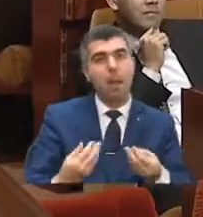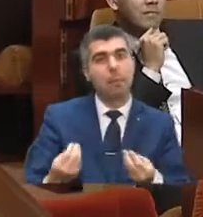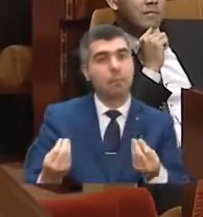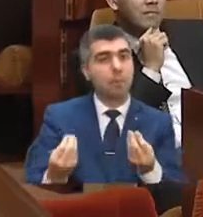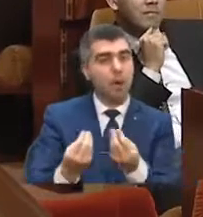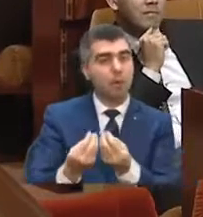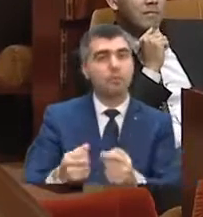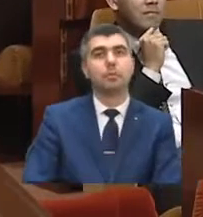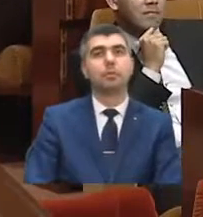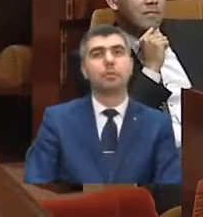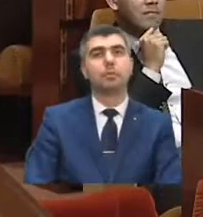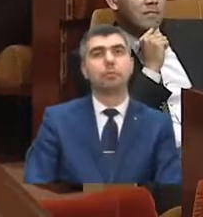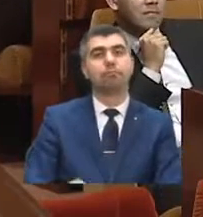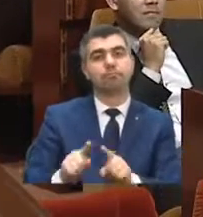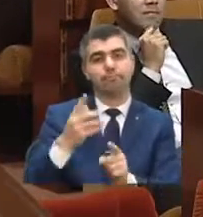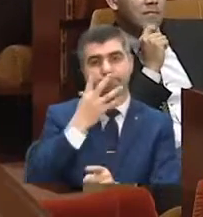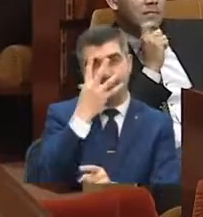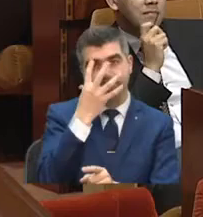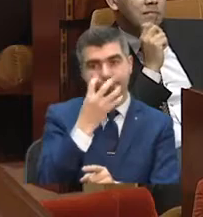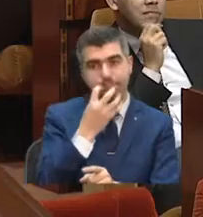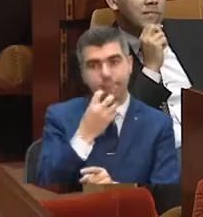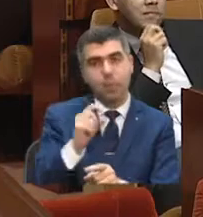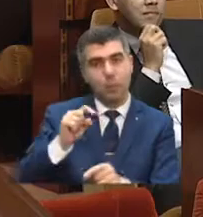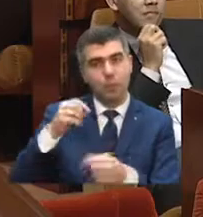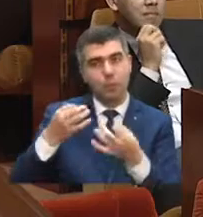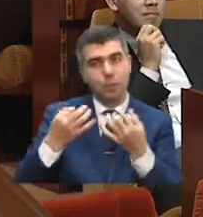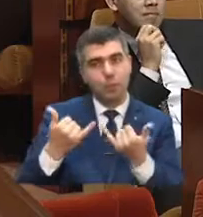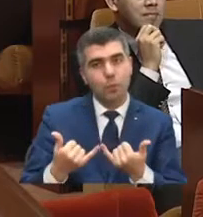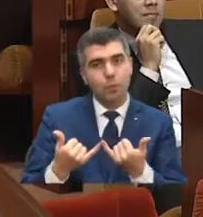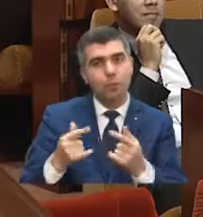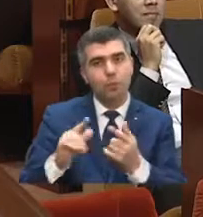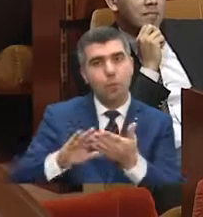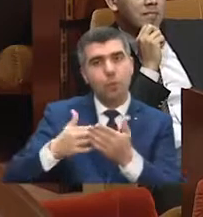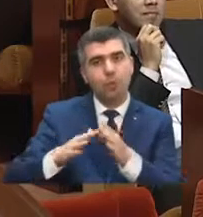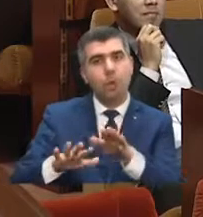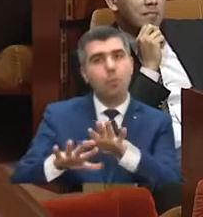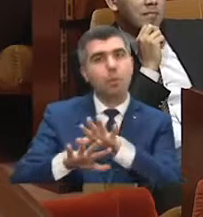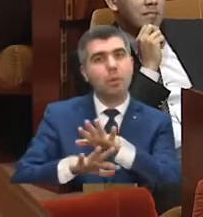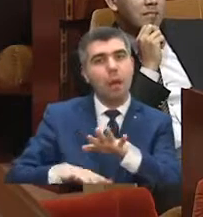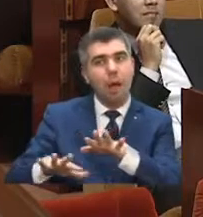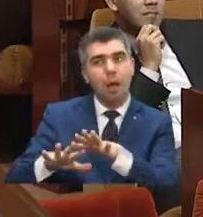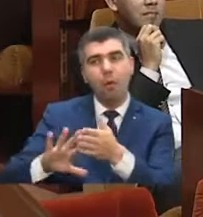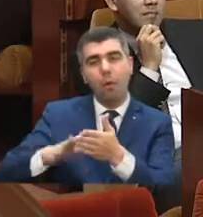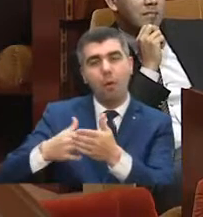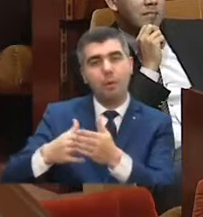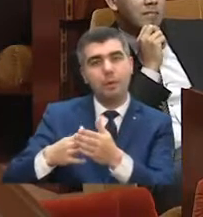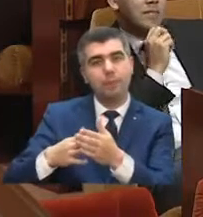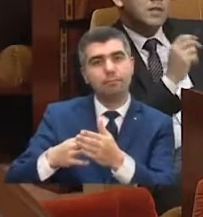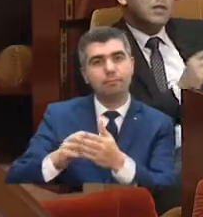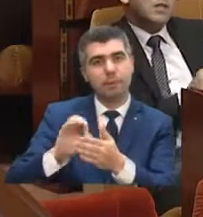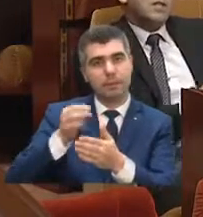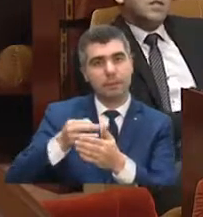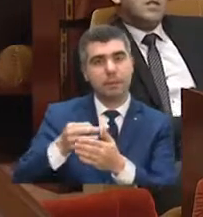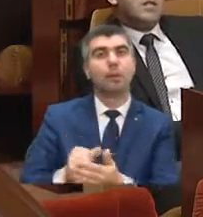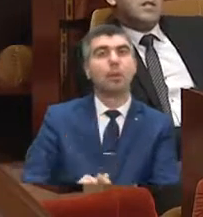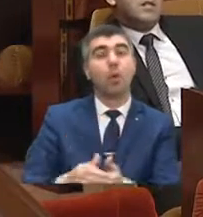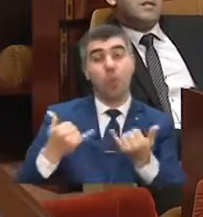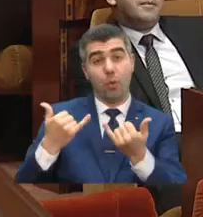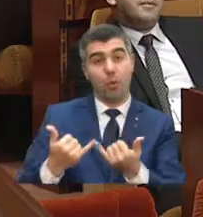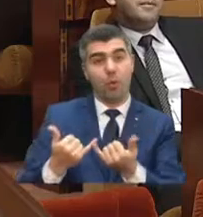الذي يحزننا ويحرك المجتمع ككل. ومع ذلك فهي فرصة